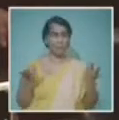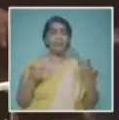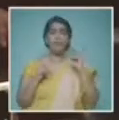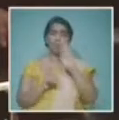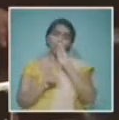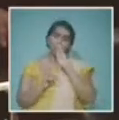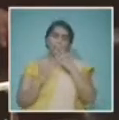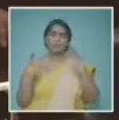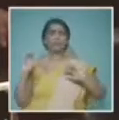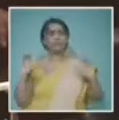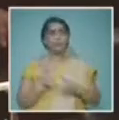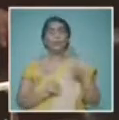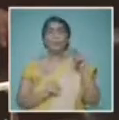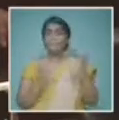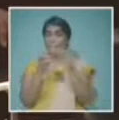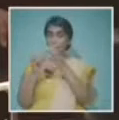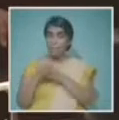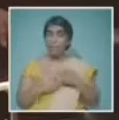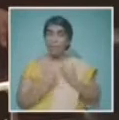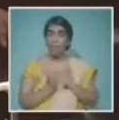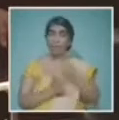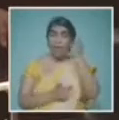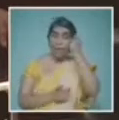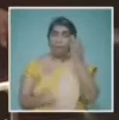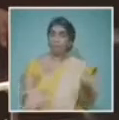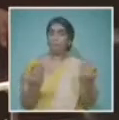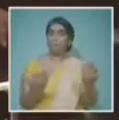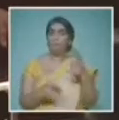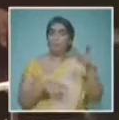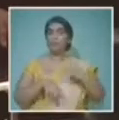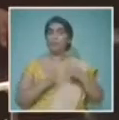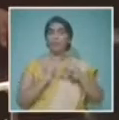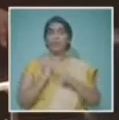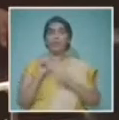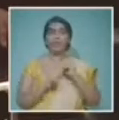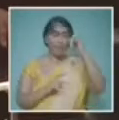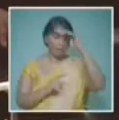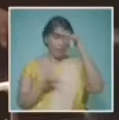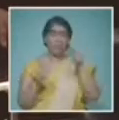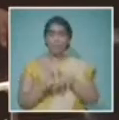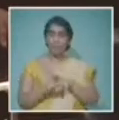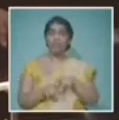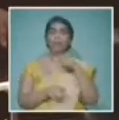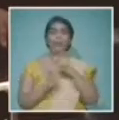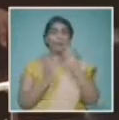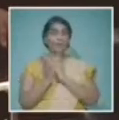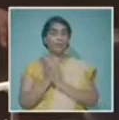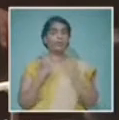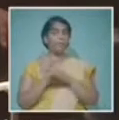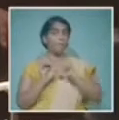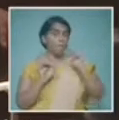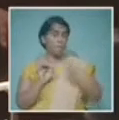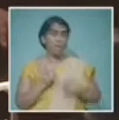අඩුම තරමේ ඒ පක්ෂවල තමන්ගේ අදහස් ඉදිරිපත් කරන්න කිව්වා. ඒ වෙලාවෙ එක්සත් ජාතික පක්ෂ නායක හැටියට ඒ ව්‍යවස්ථාදායක